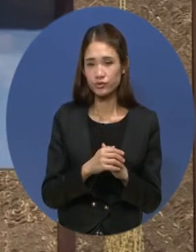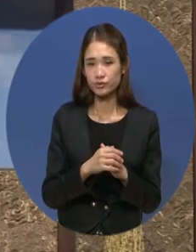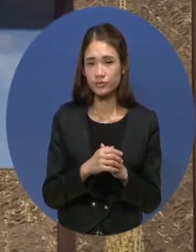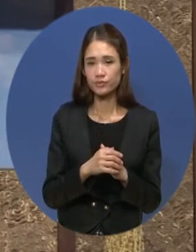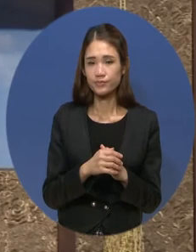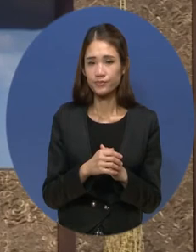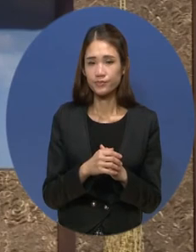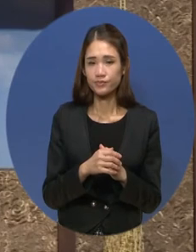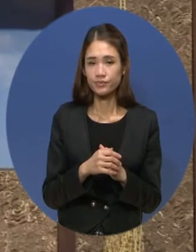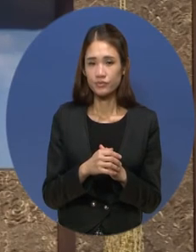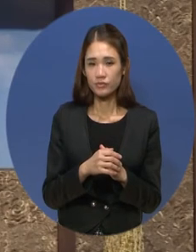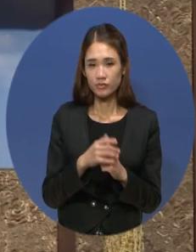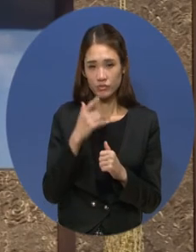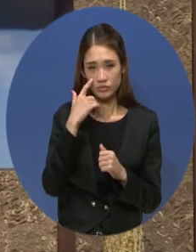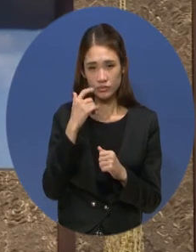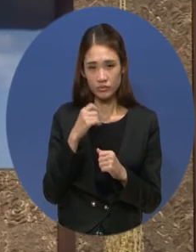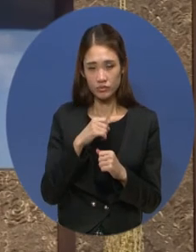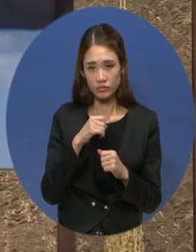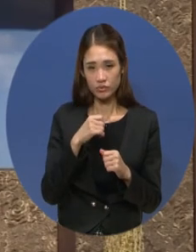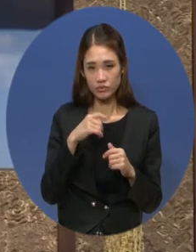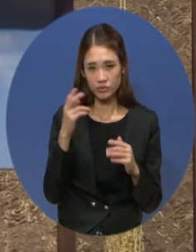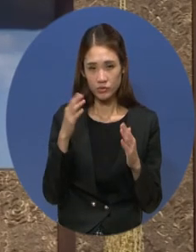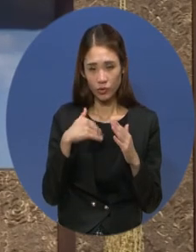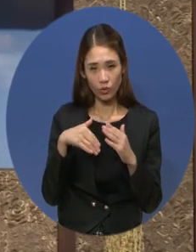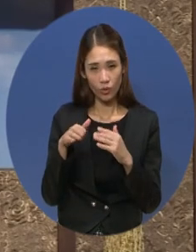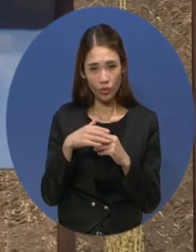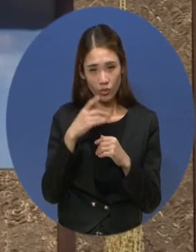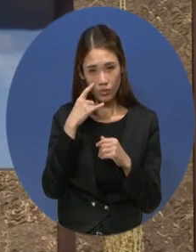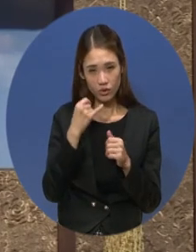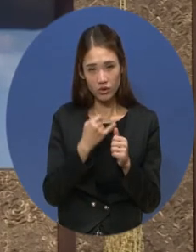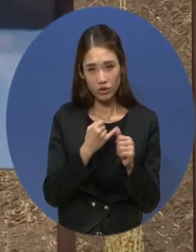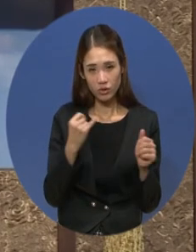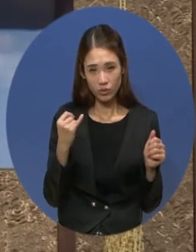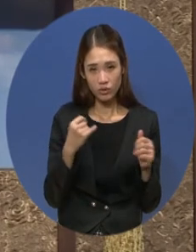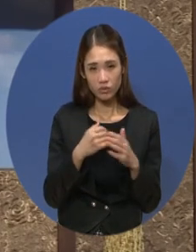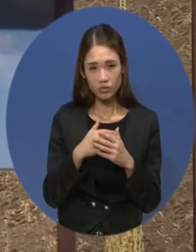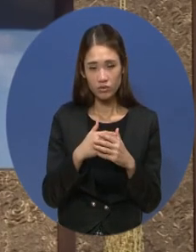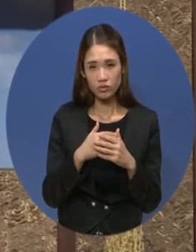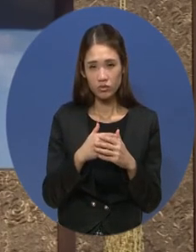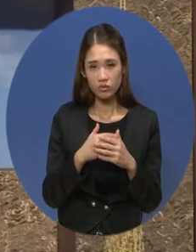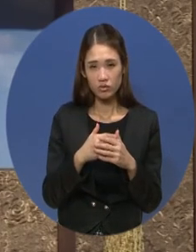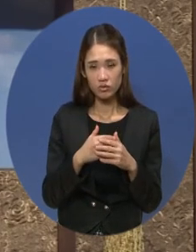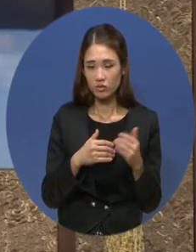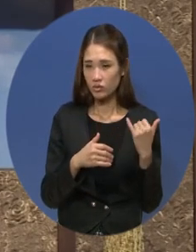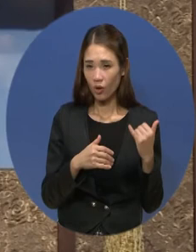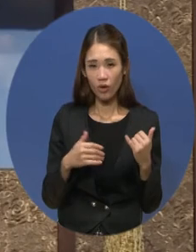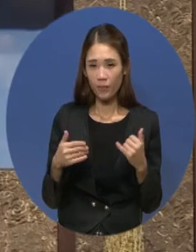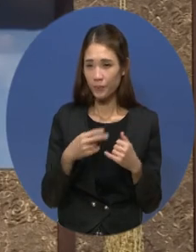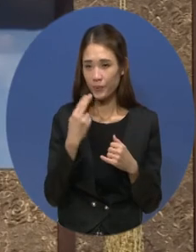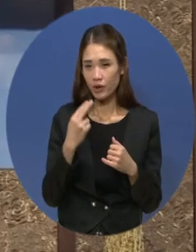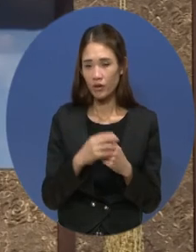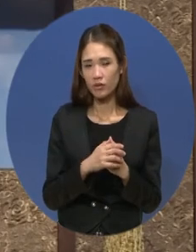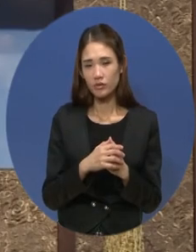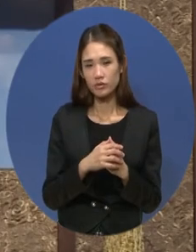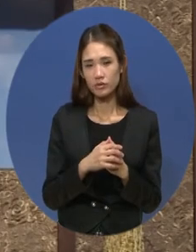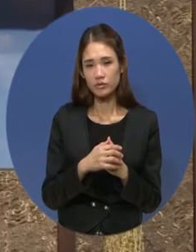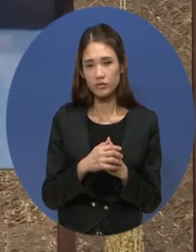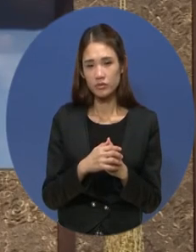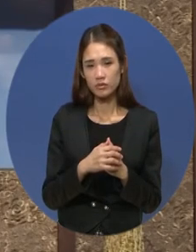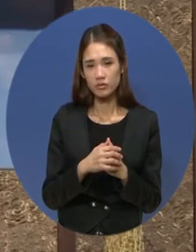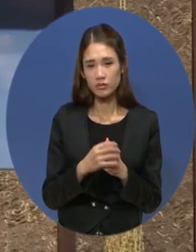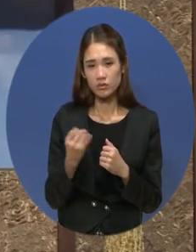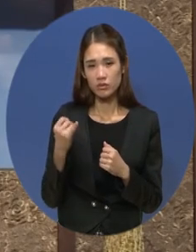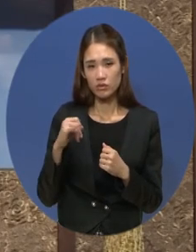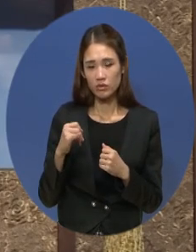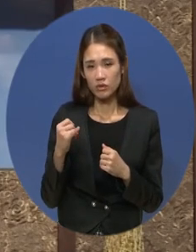하고 아버님도 뭐 잦은 외박이 라든가 또 어머님이 이제 이 원하고 가출 하셔서 연락이 안 되고 우연히 ii